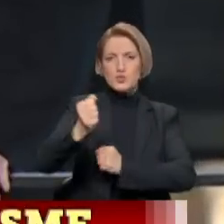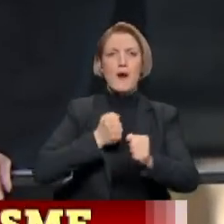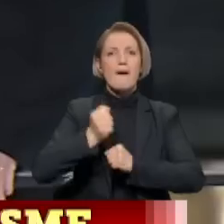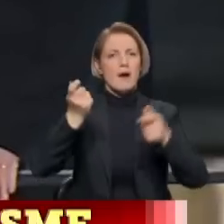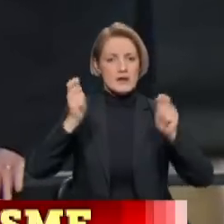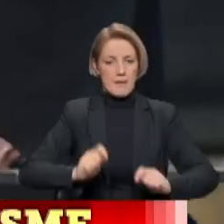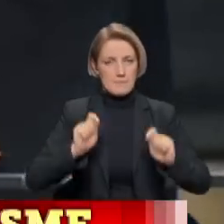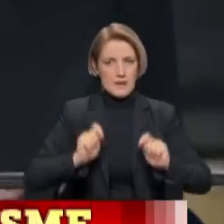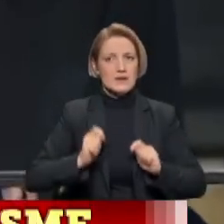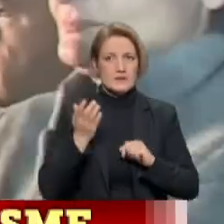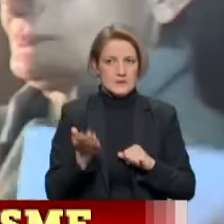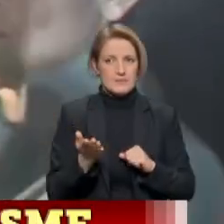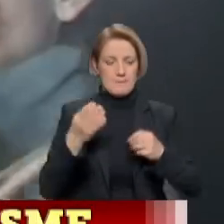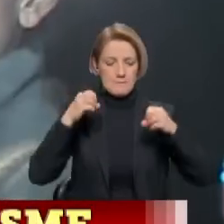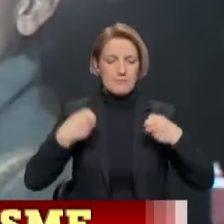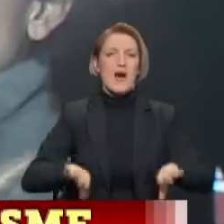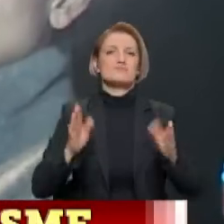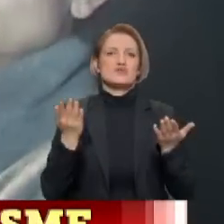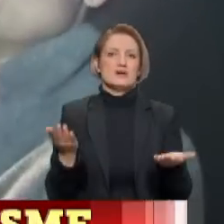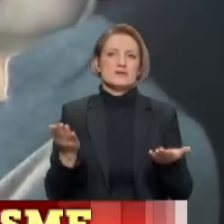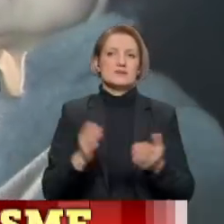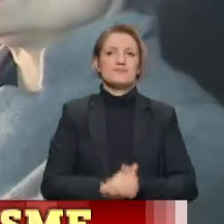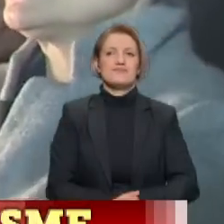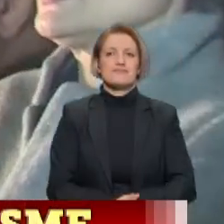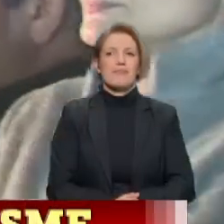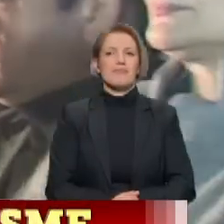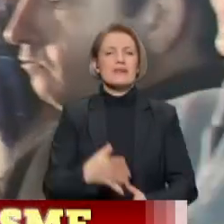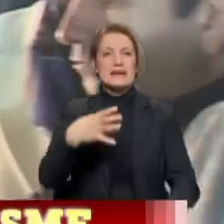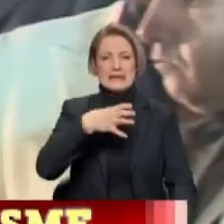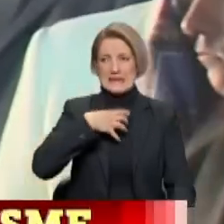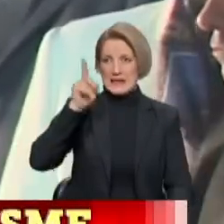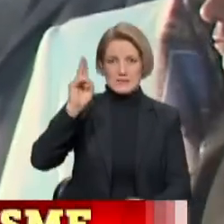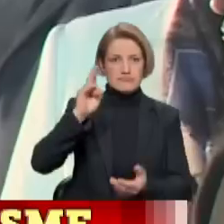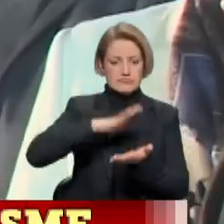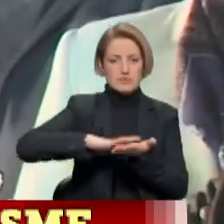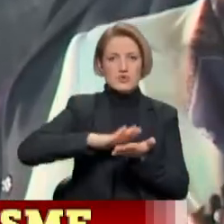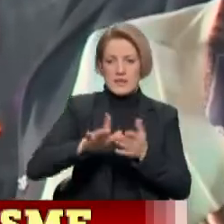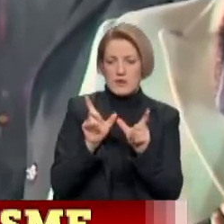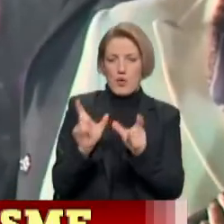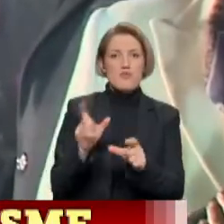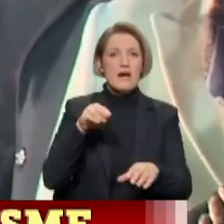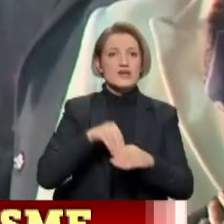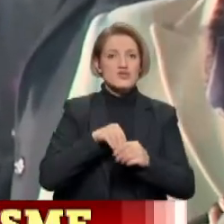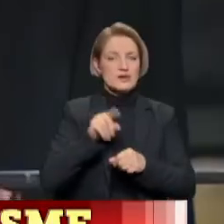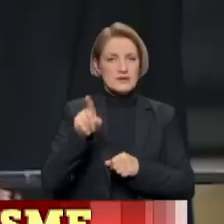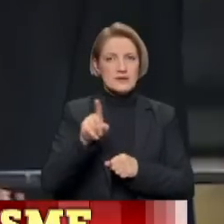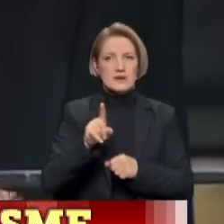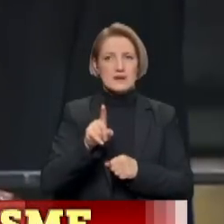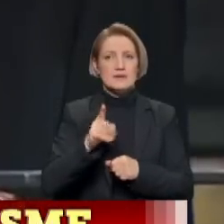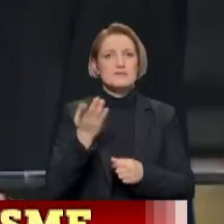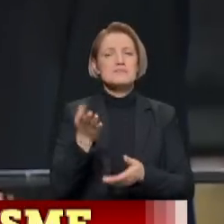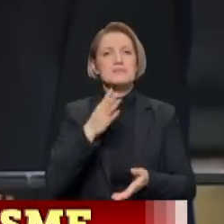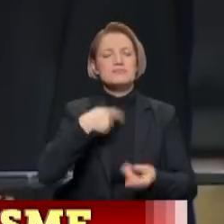mücadele etmeyi de bırakmışlardır. Kendi düzenlerini korumak için